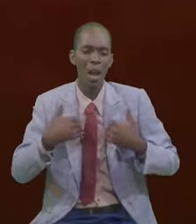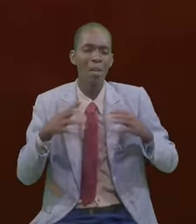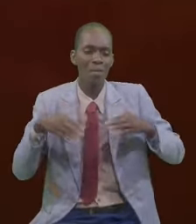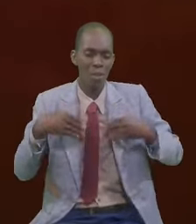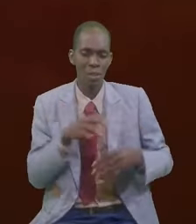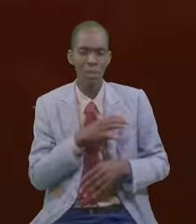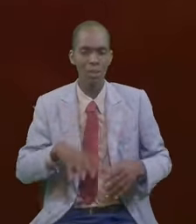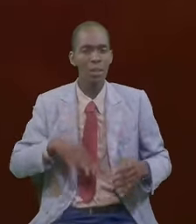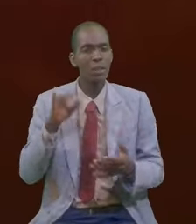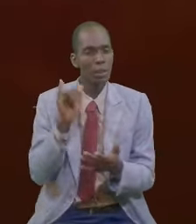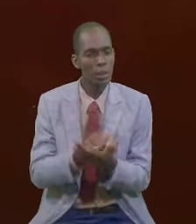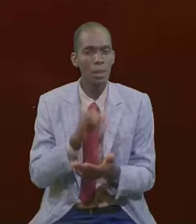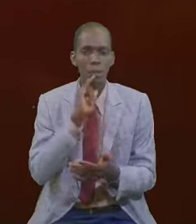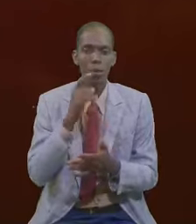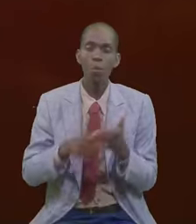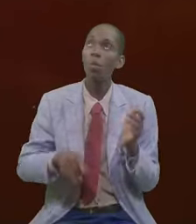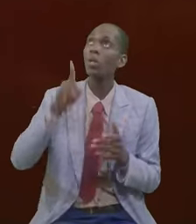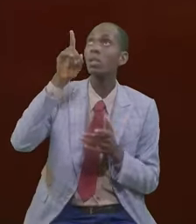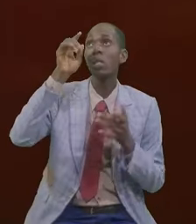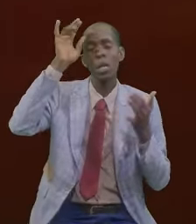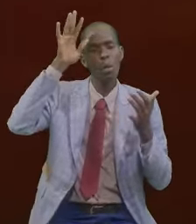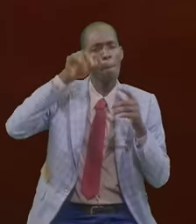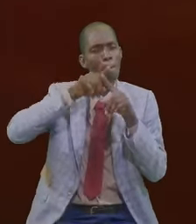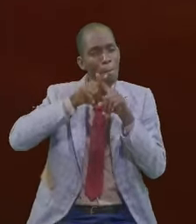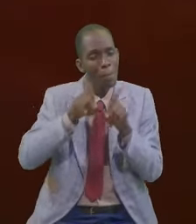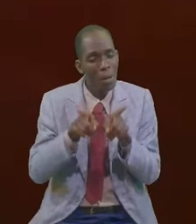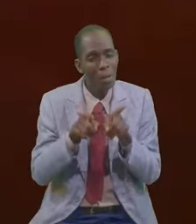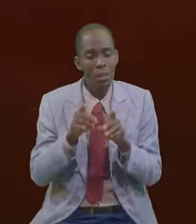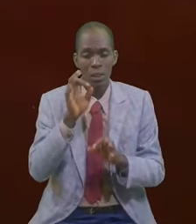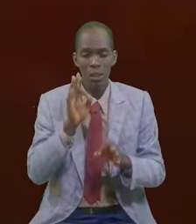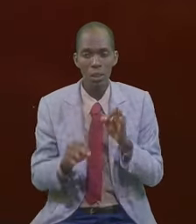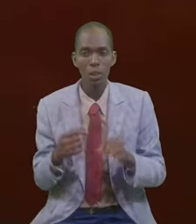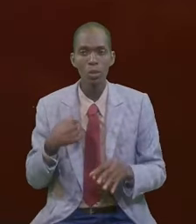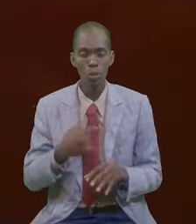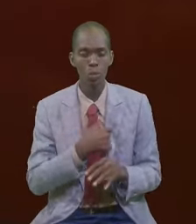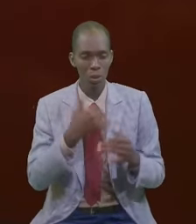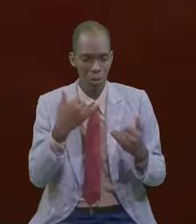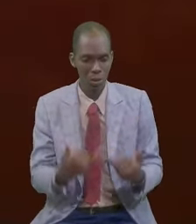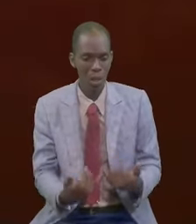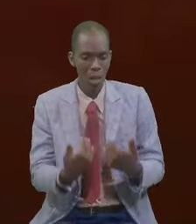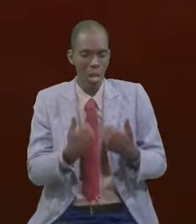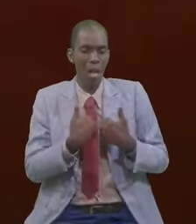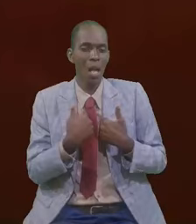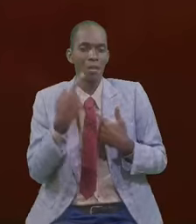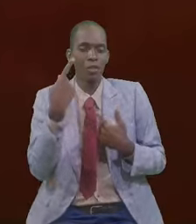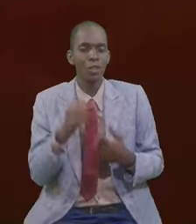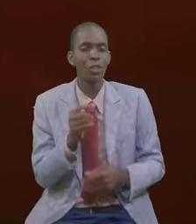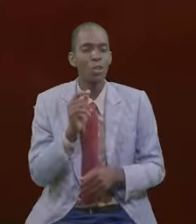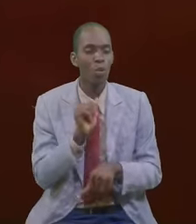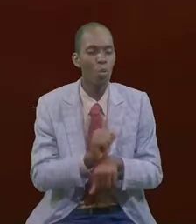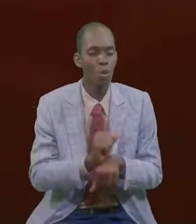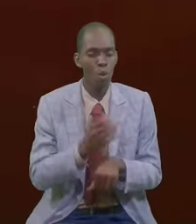Christ, c'est le fruit là qu'il espère. Mais si nous portons les œuvres de la chair, si nous